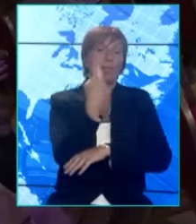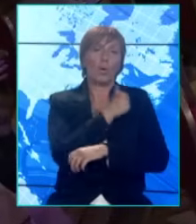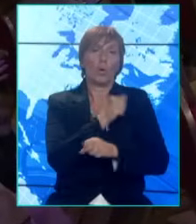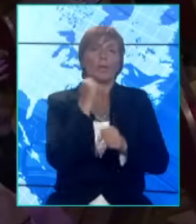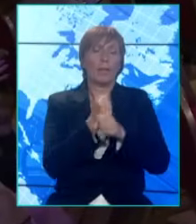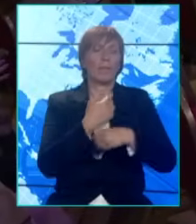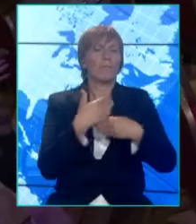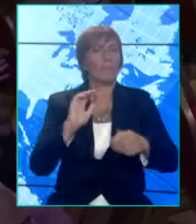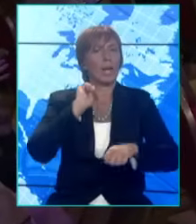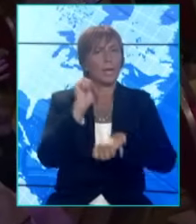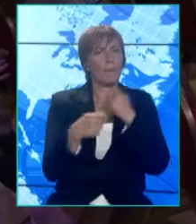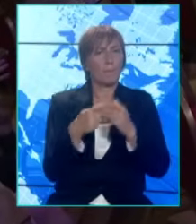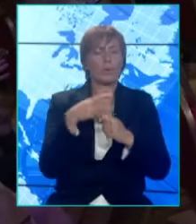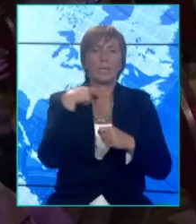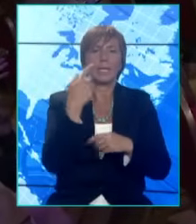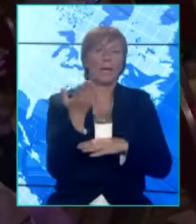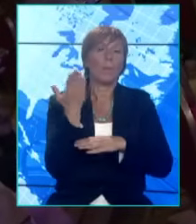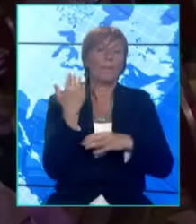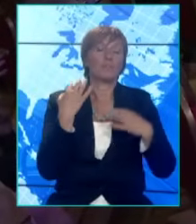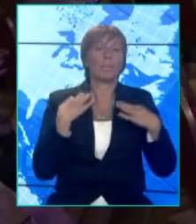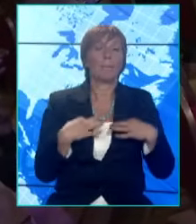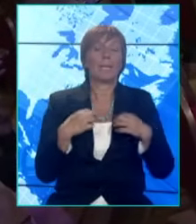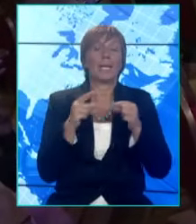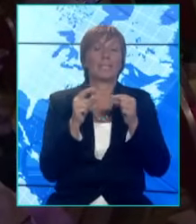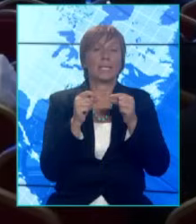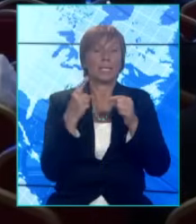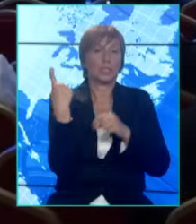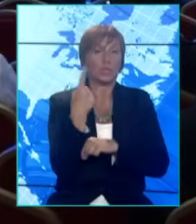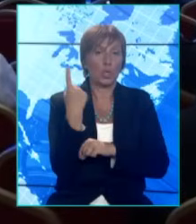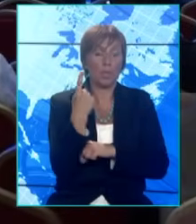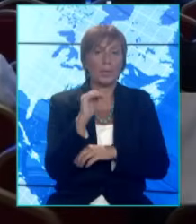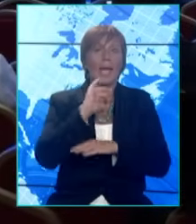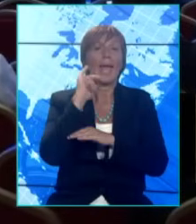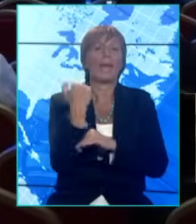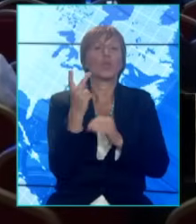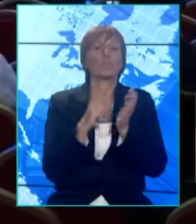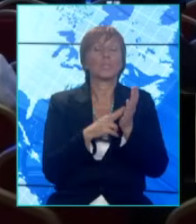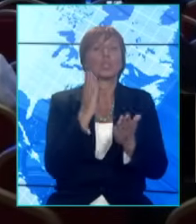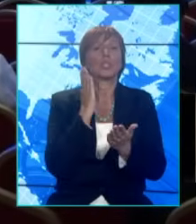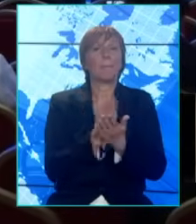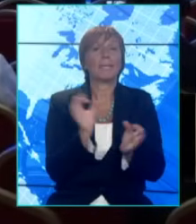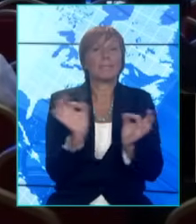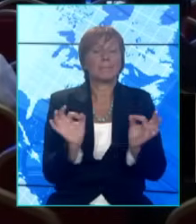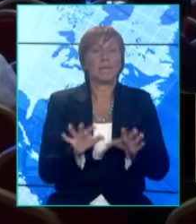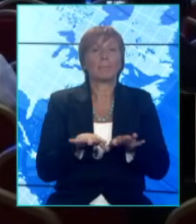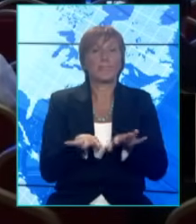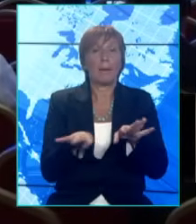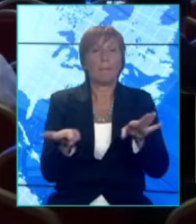uradila veliki posao, kazao je bivši predsjednik Slovenije Borut Pahor. Evropska unija će biti spremna za